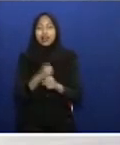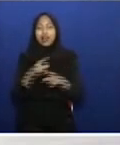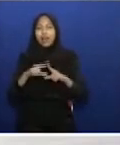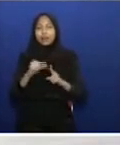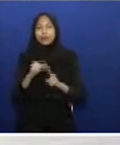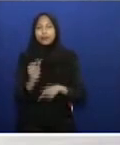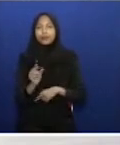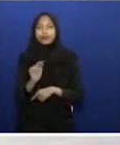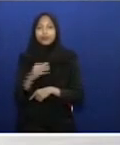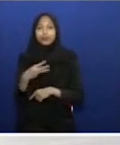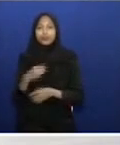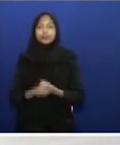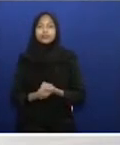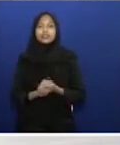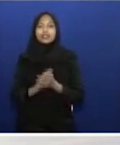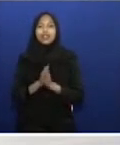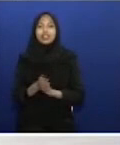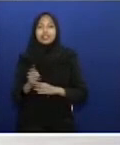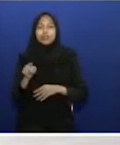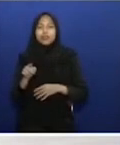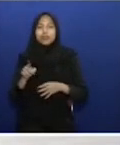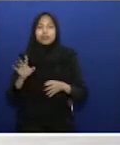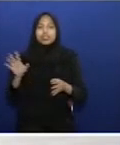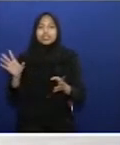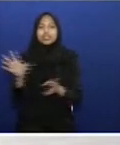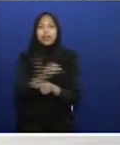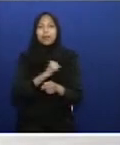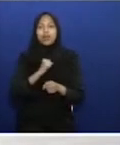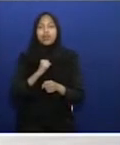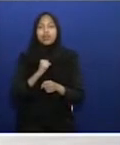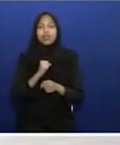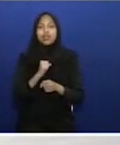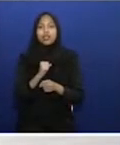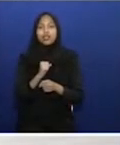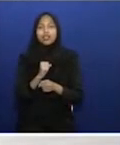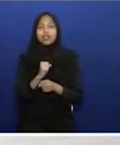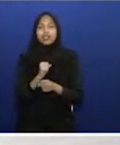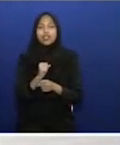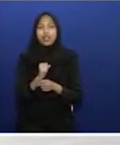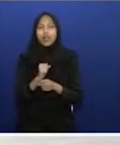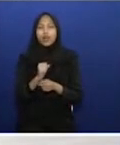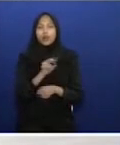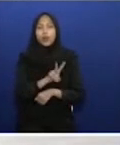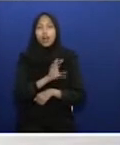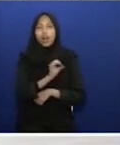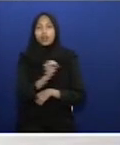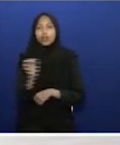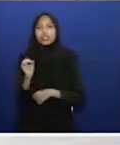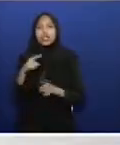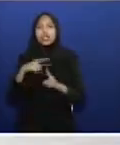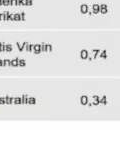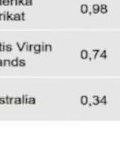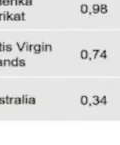Singapura. Pada 2022, dia mencapai 13,3 miliar US dollar. Itu sama dengan 200 triliun